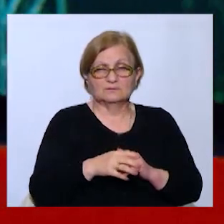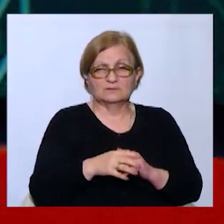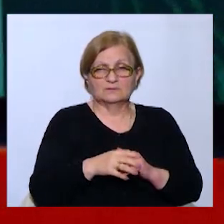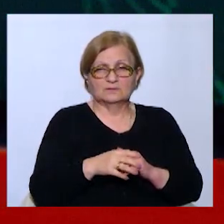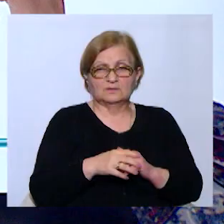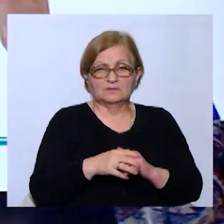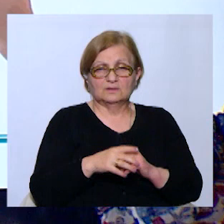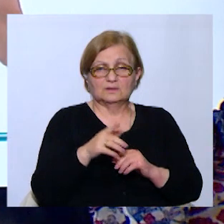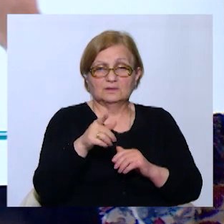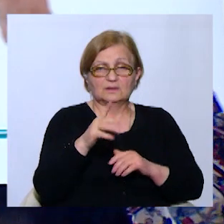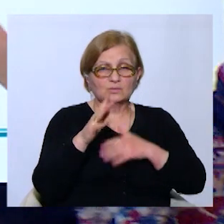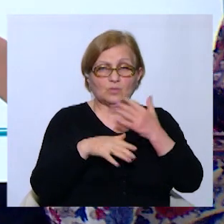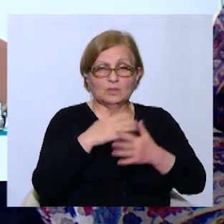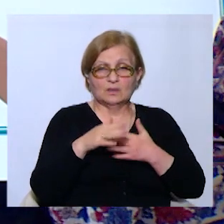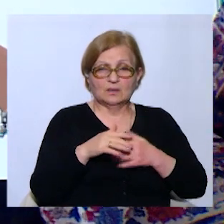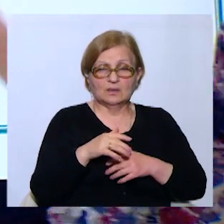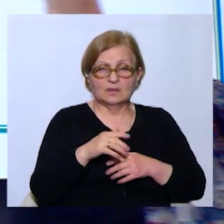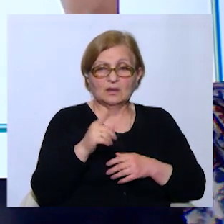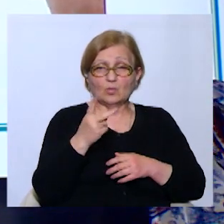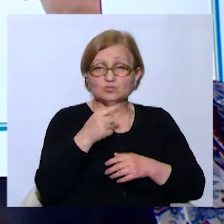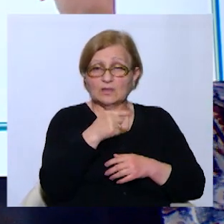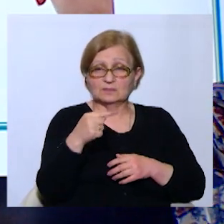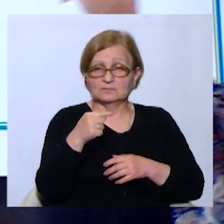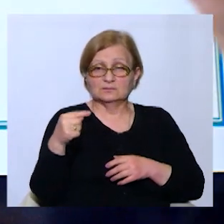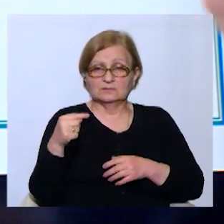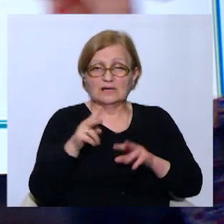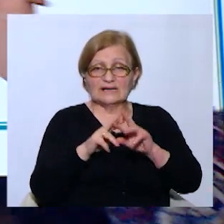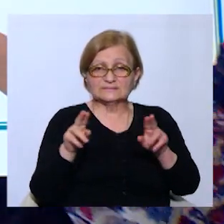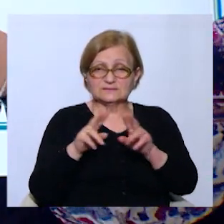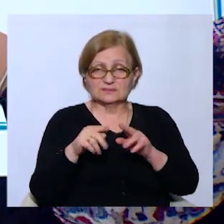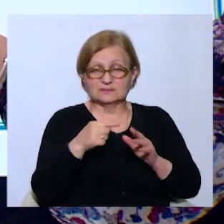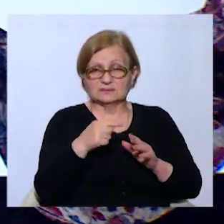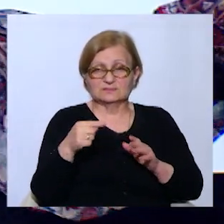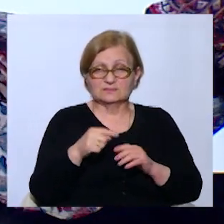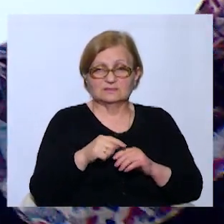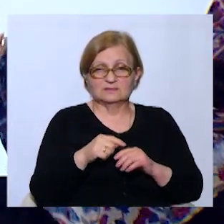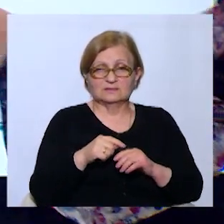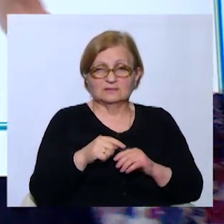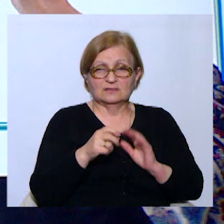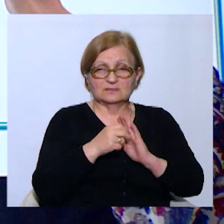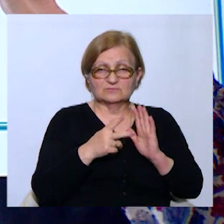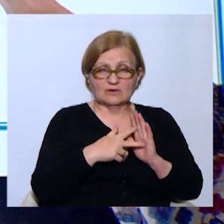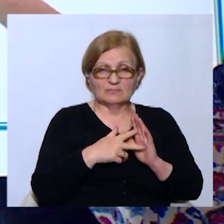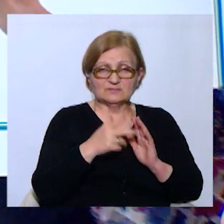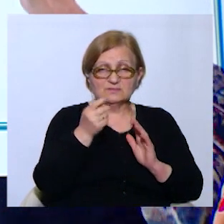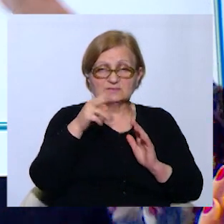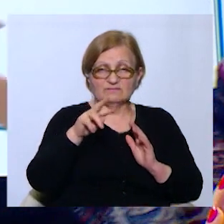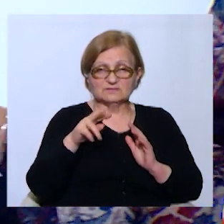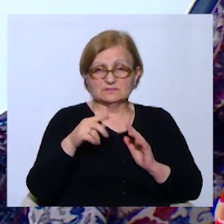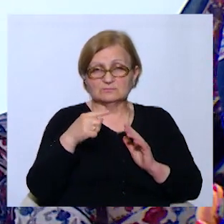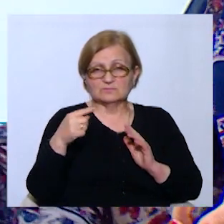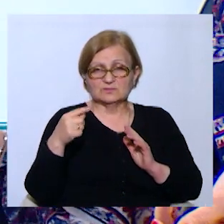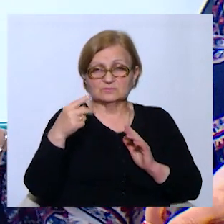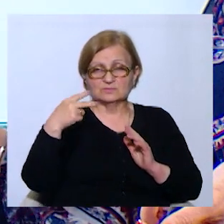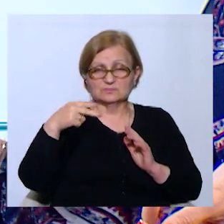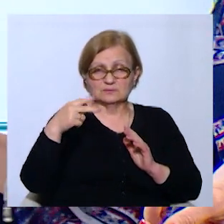აი ესეთი რო არ აგერიოთ ხოლმე ესე ჩემსავით მსგავსი წევრები მონიშნეთ და აღარ აგერევათ. 18x კვადრატს -20x